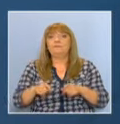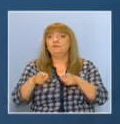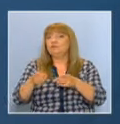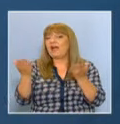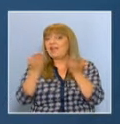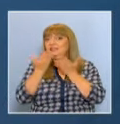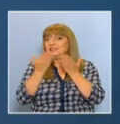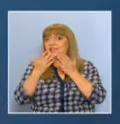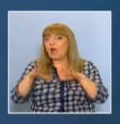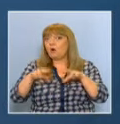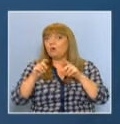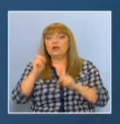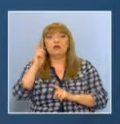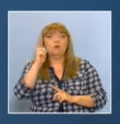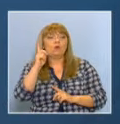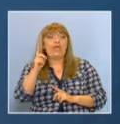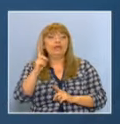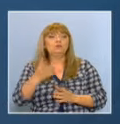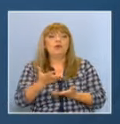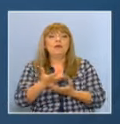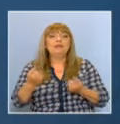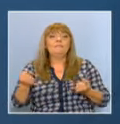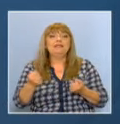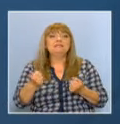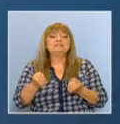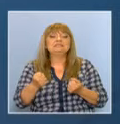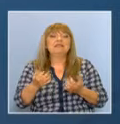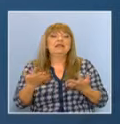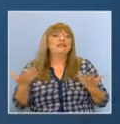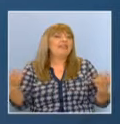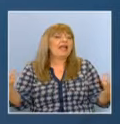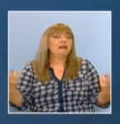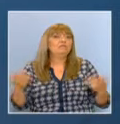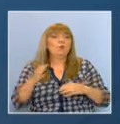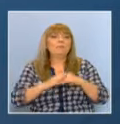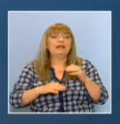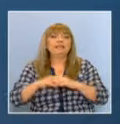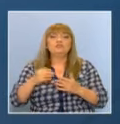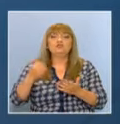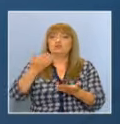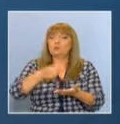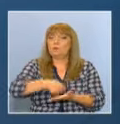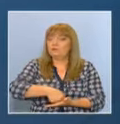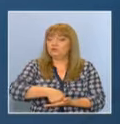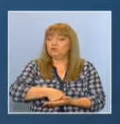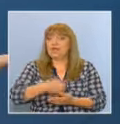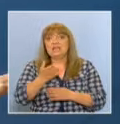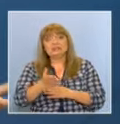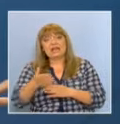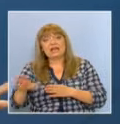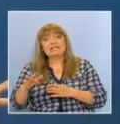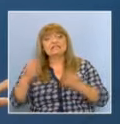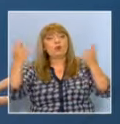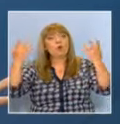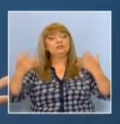е просто без някакво практическо приложение, безсмислена. За разлика от математиката, която също за се